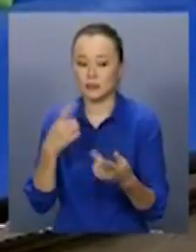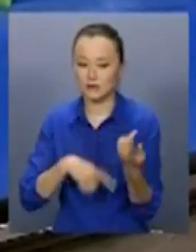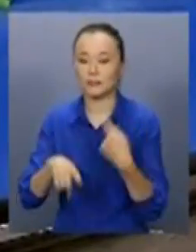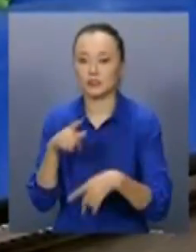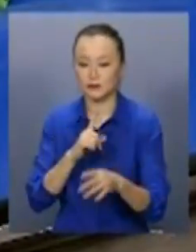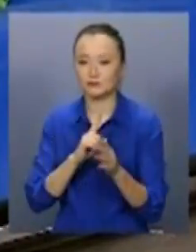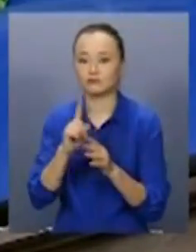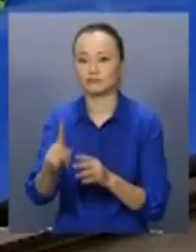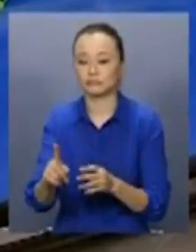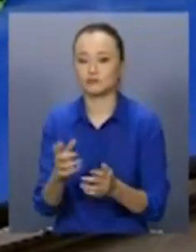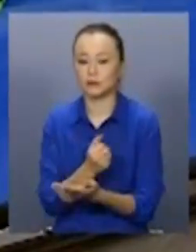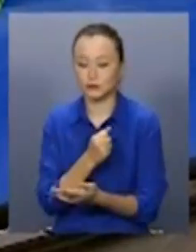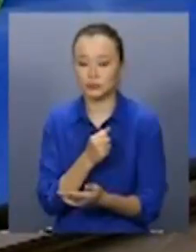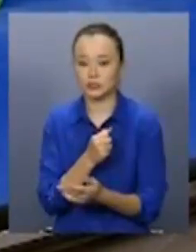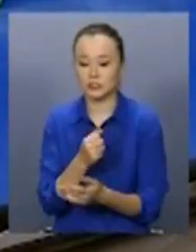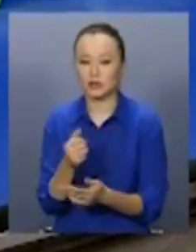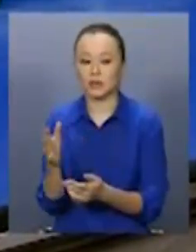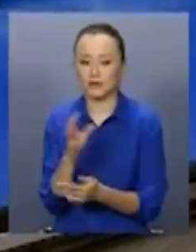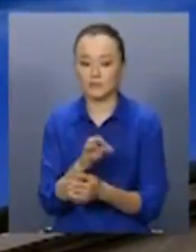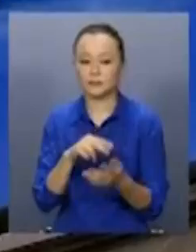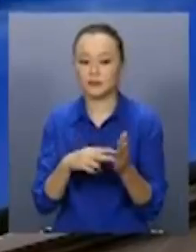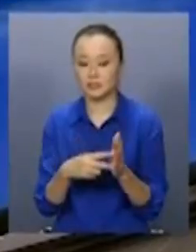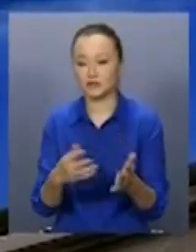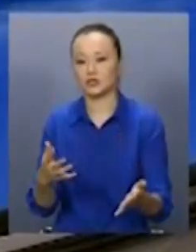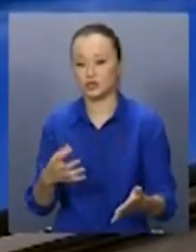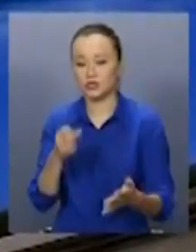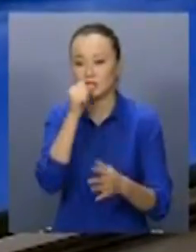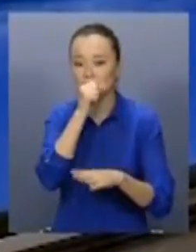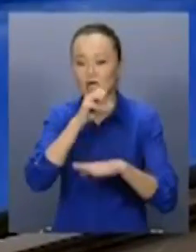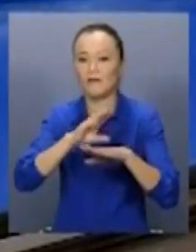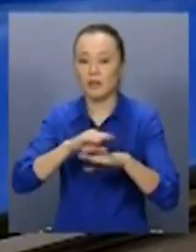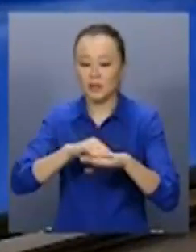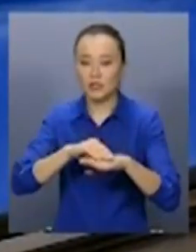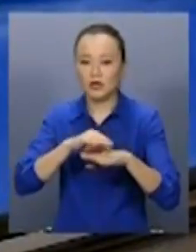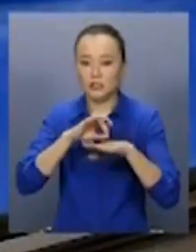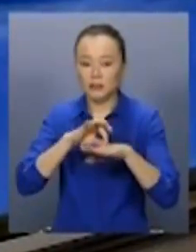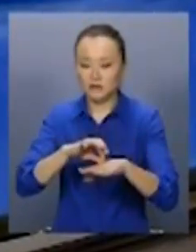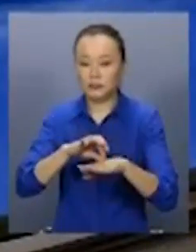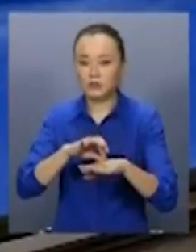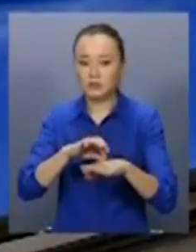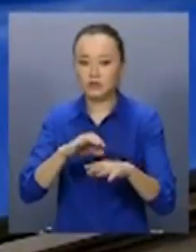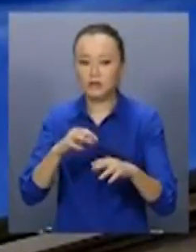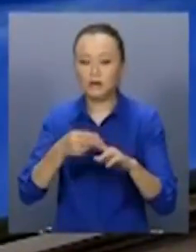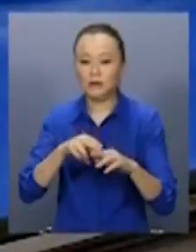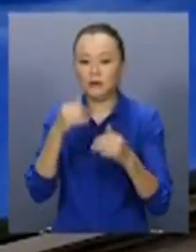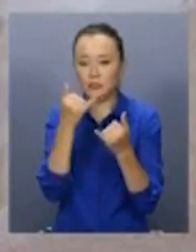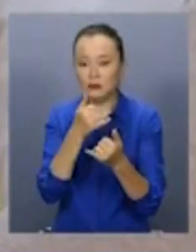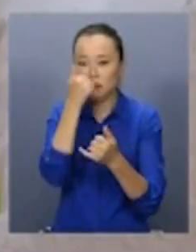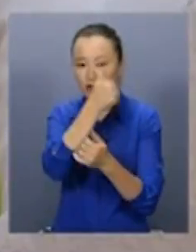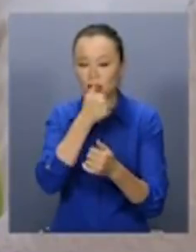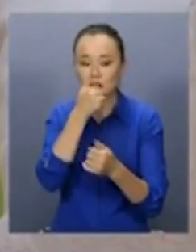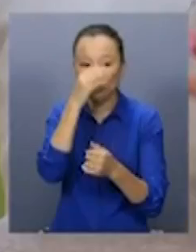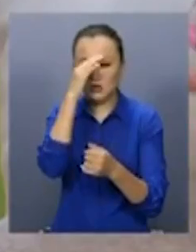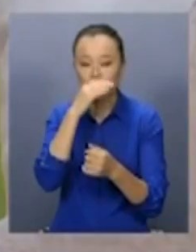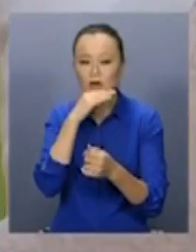Сосын әрине жоспарлар сол әнгеші ұйымдастыру, бірақ біз осы биыл әкем